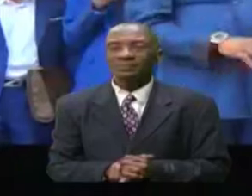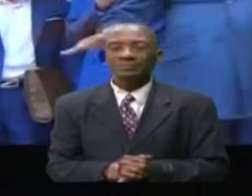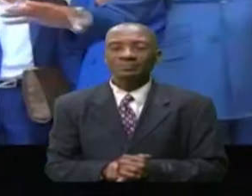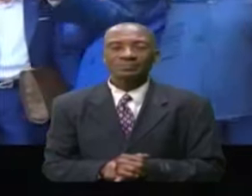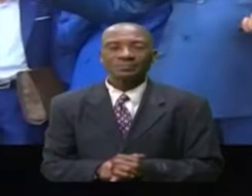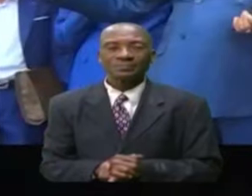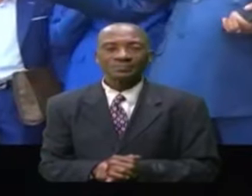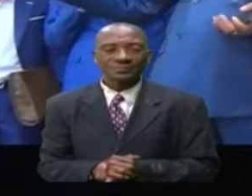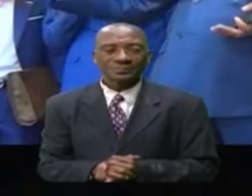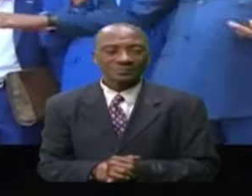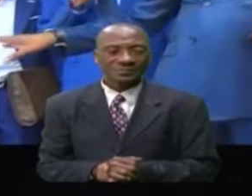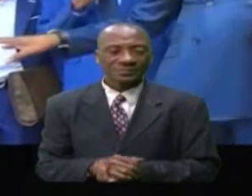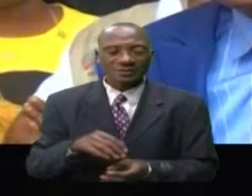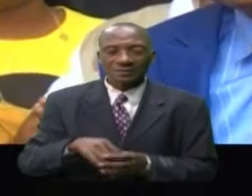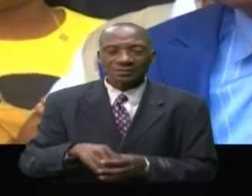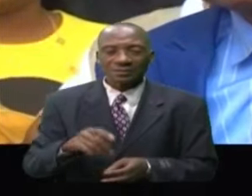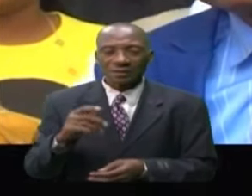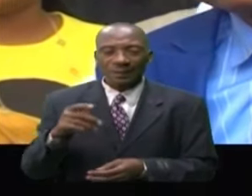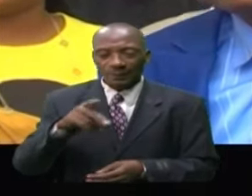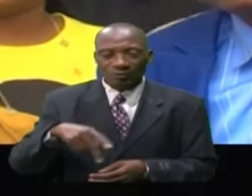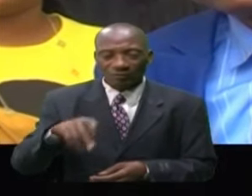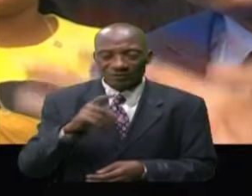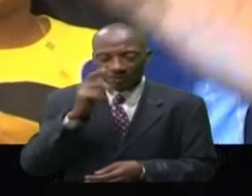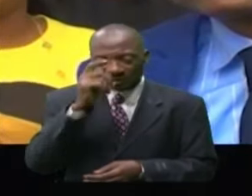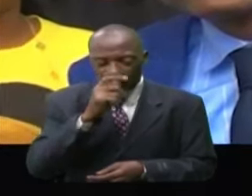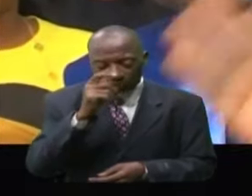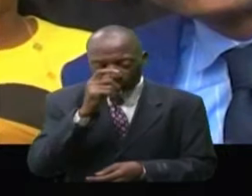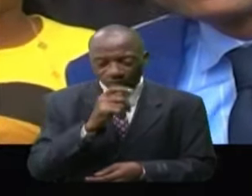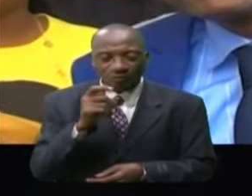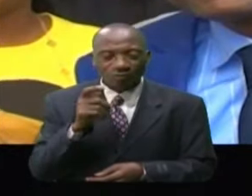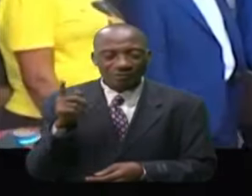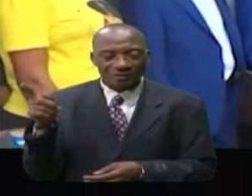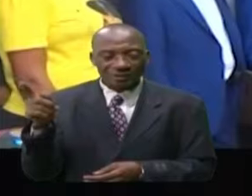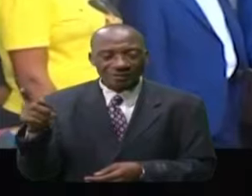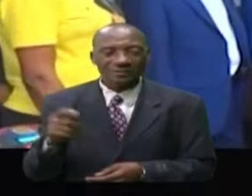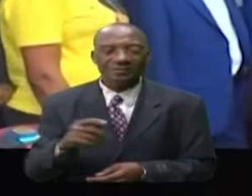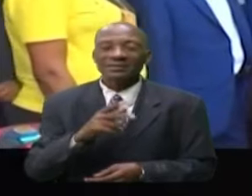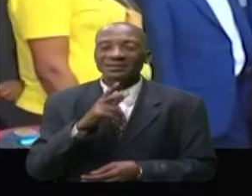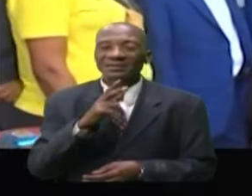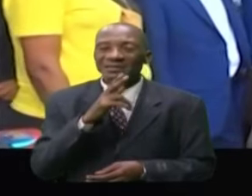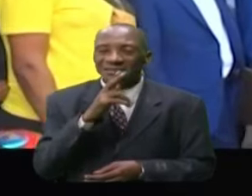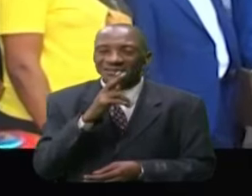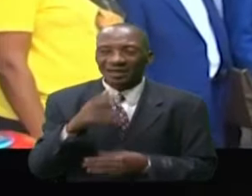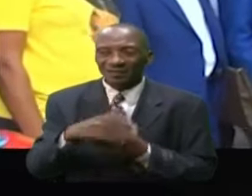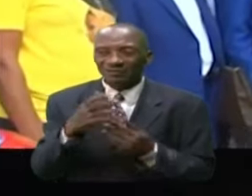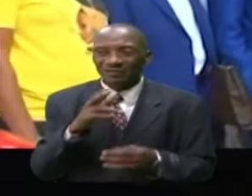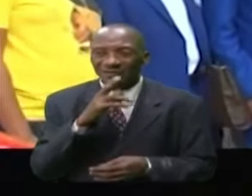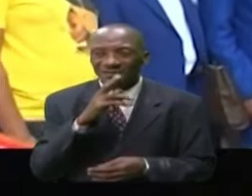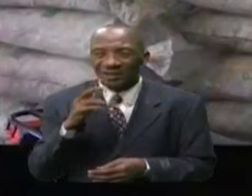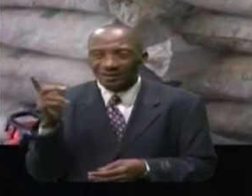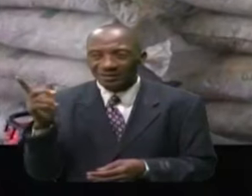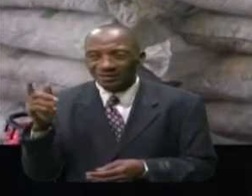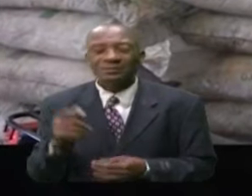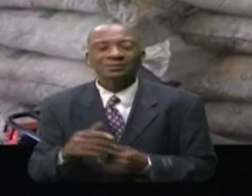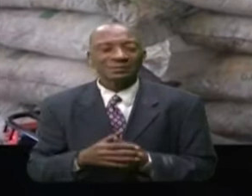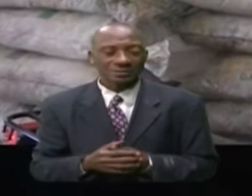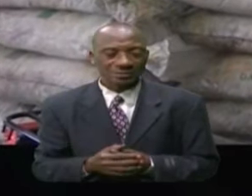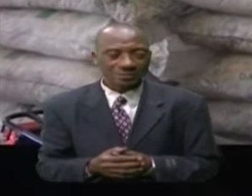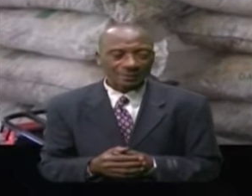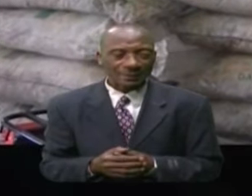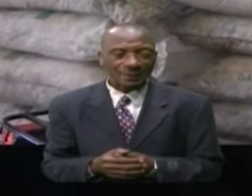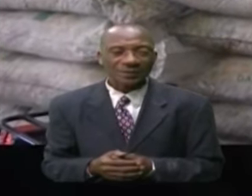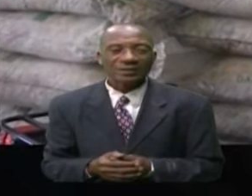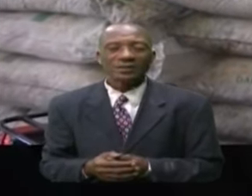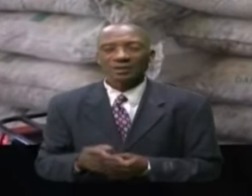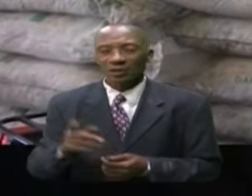Le gouverneur de la province de la Tchopo, Madeleine Nikomba, a réceptionné au ministère de l'Agriculture un lot des intrants et matériels agricoles. C'est